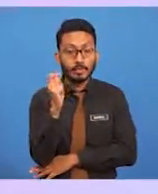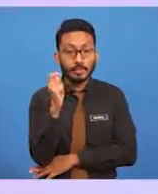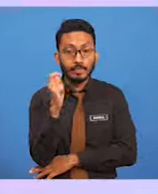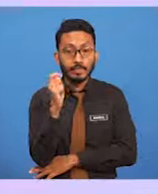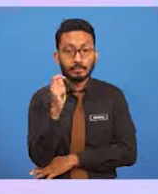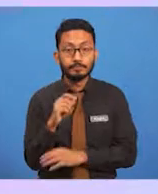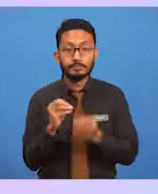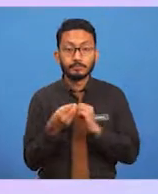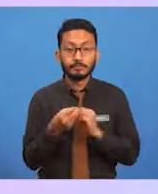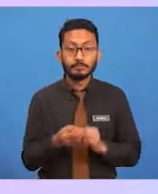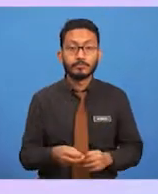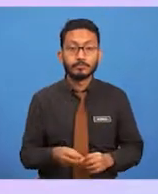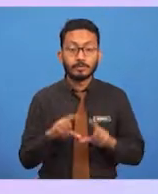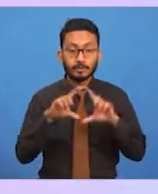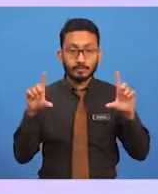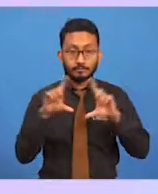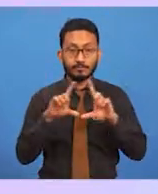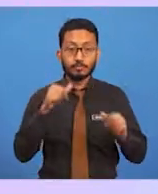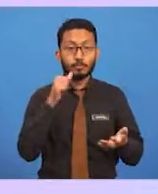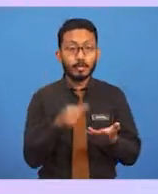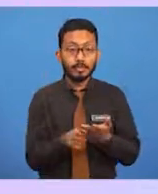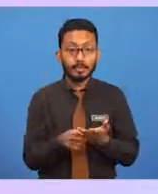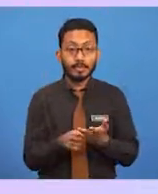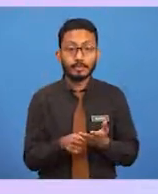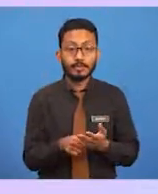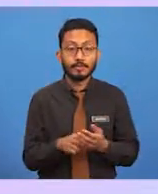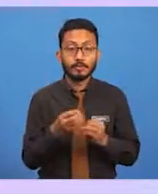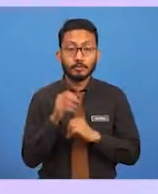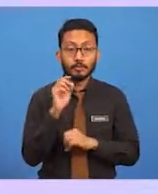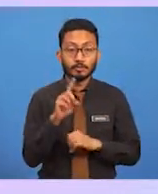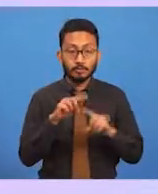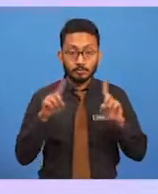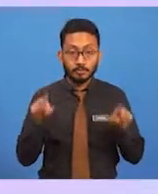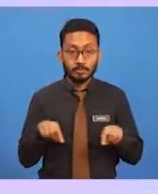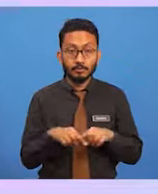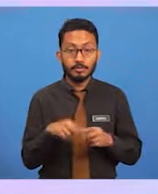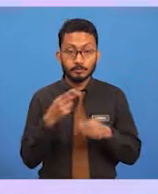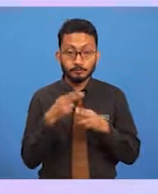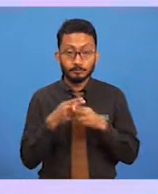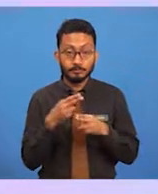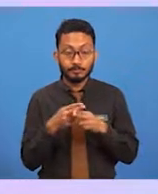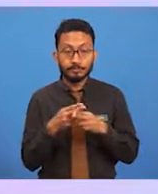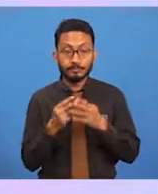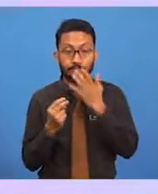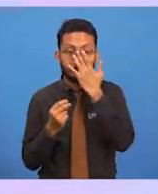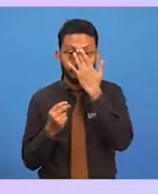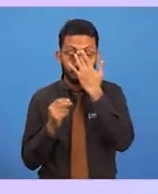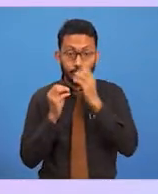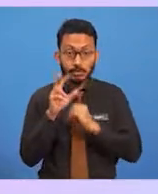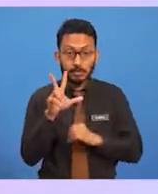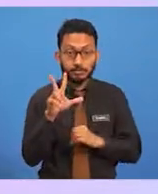Kedua, kad nama. Ketiga, sampul surat. Keempat,